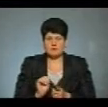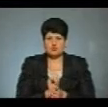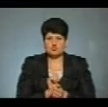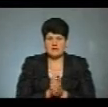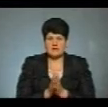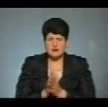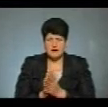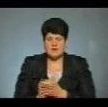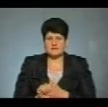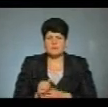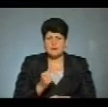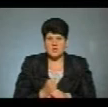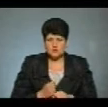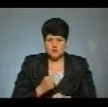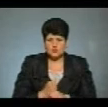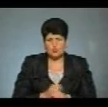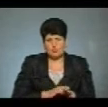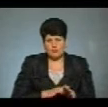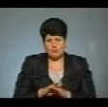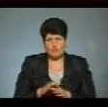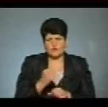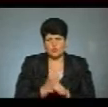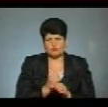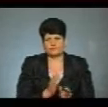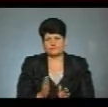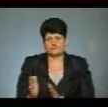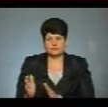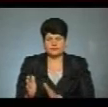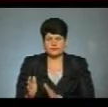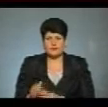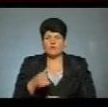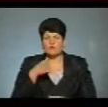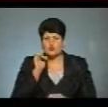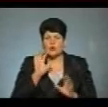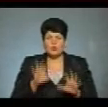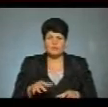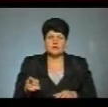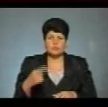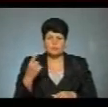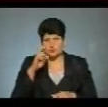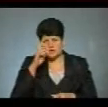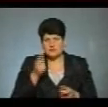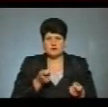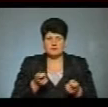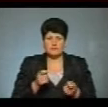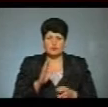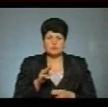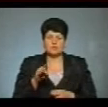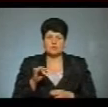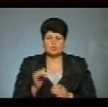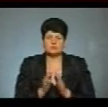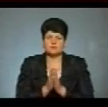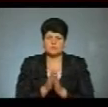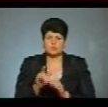трави. Працюємо в повному робочому режимі. Нагадаю, вчора голова Тернопільської облдержадміністрації Володимир Труш